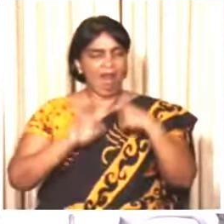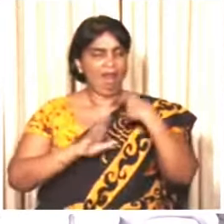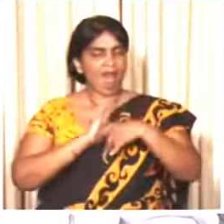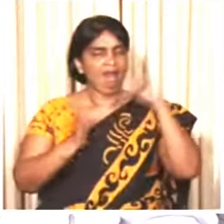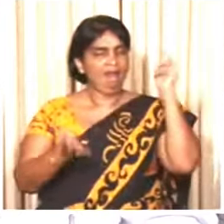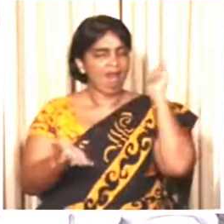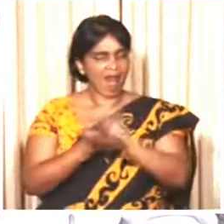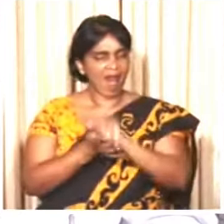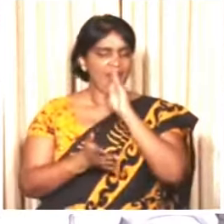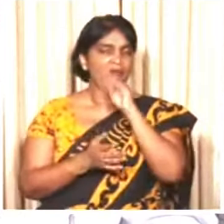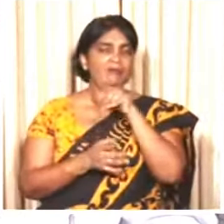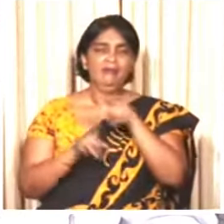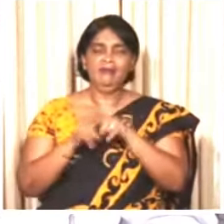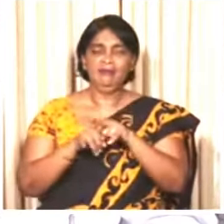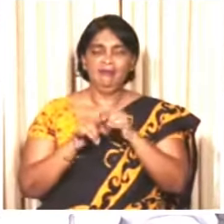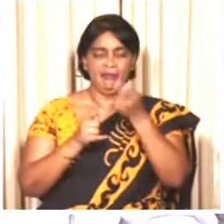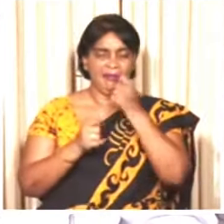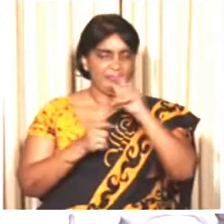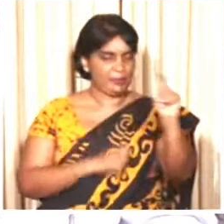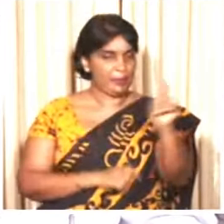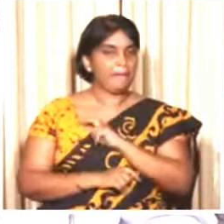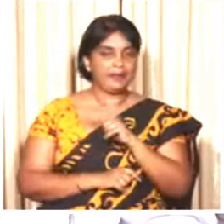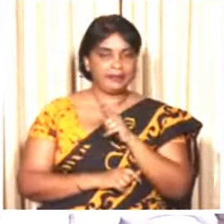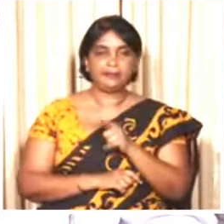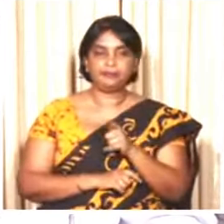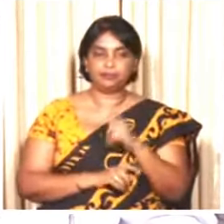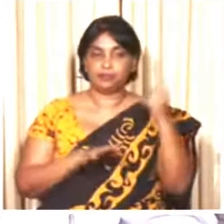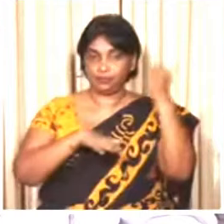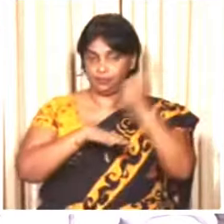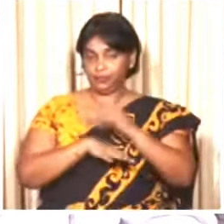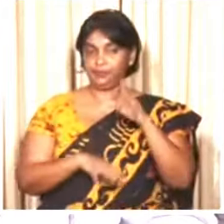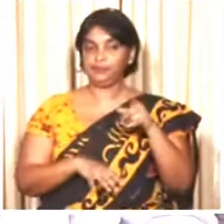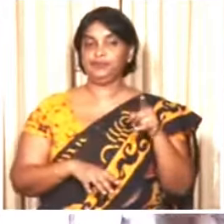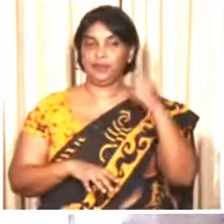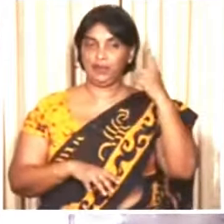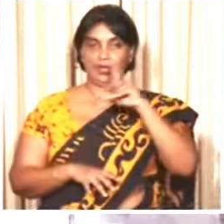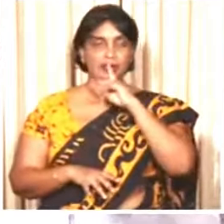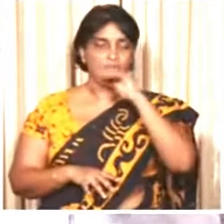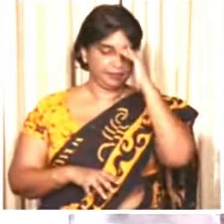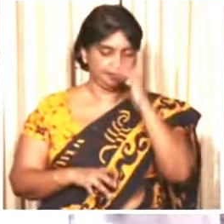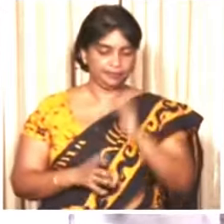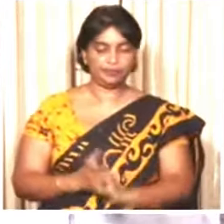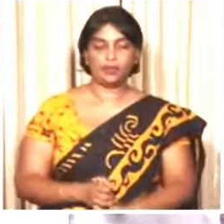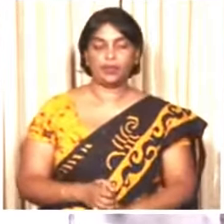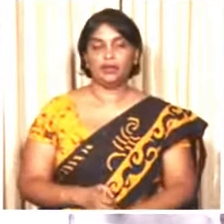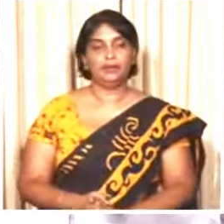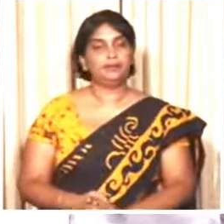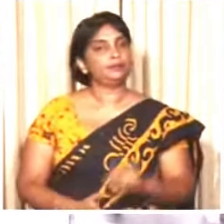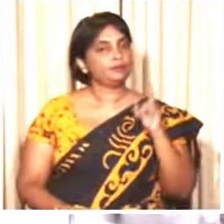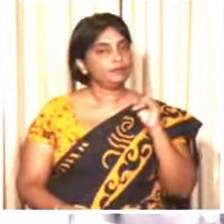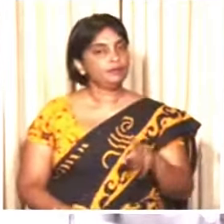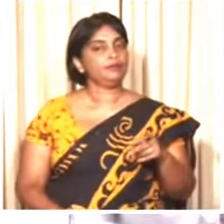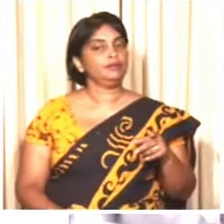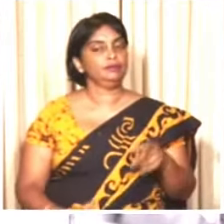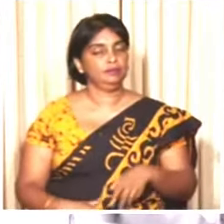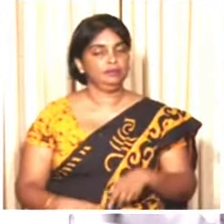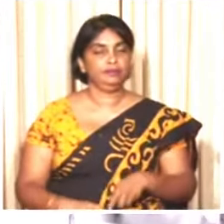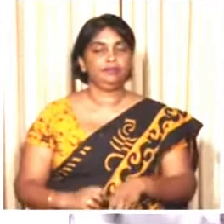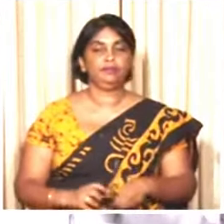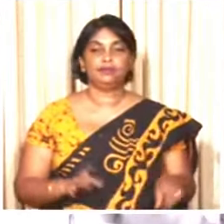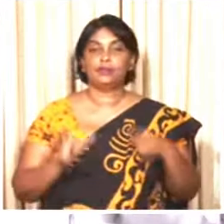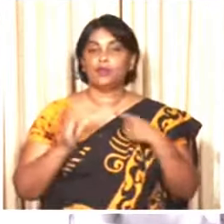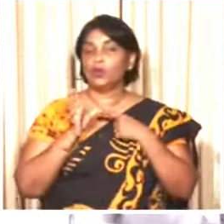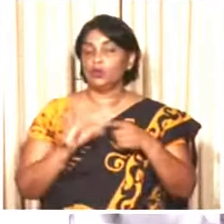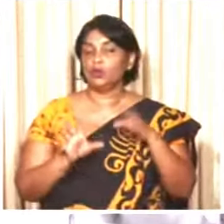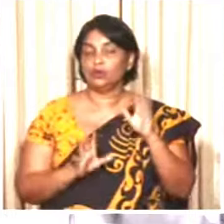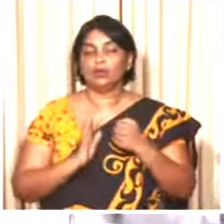ඇතුළු වෙනකොට කරන අය කිරීම ගැන ඔබතුමානේ බෝලාසන හිටියේ ගරු නියෝජ්‍ය කතානායක තුමනි එතකොට ඒකට උත්තරයක්